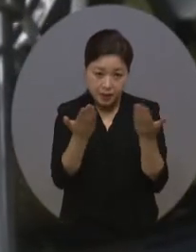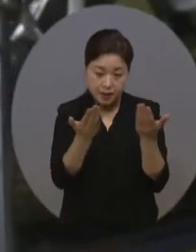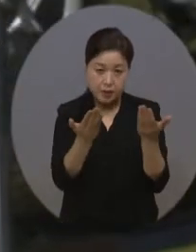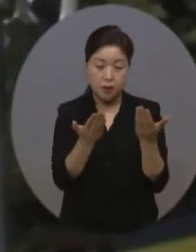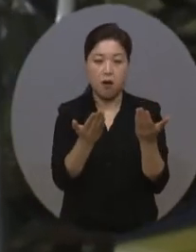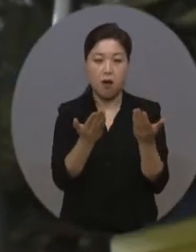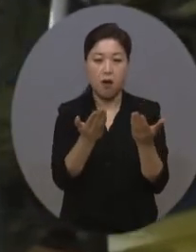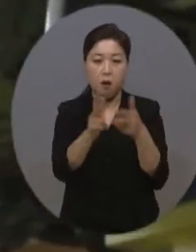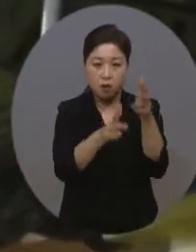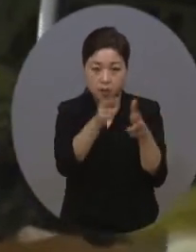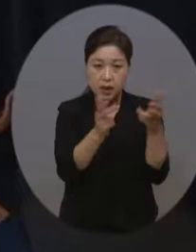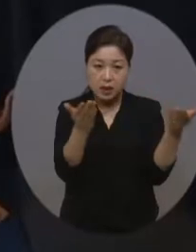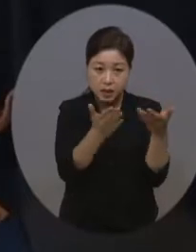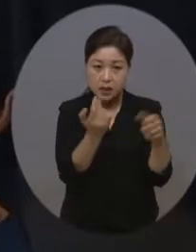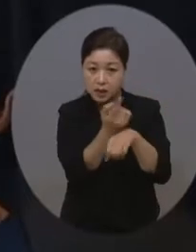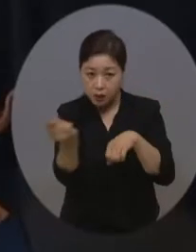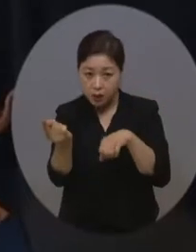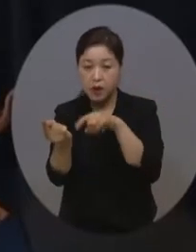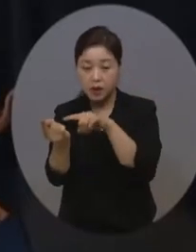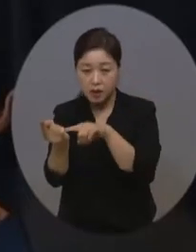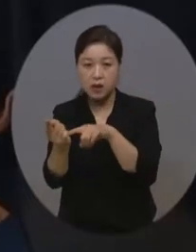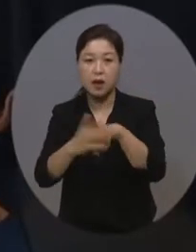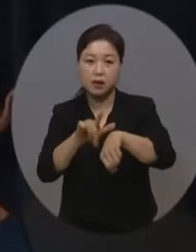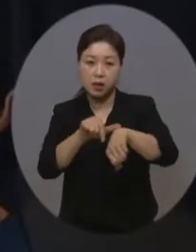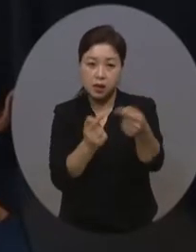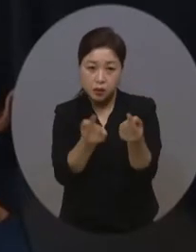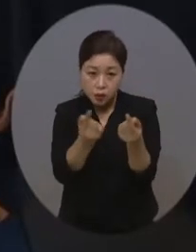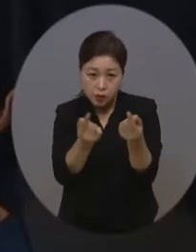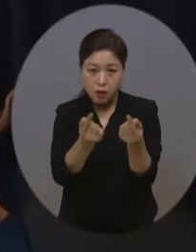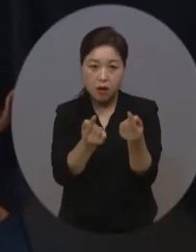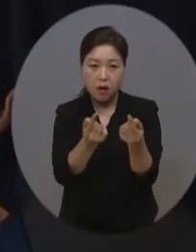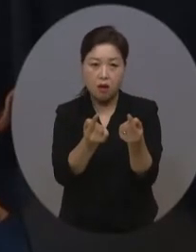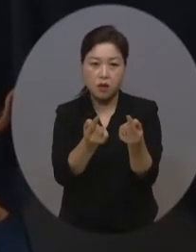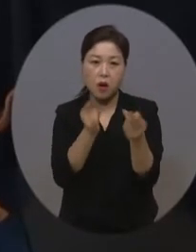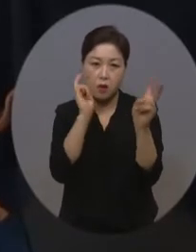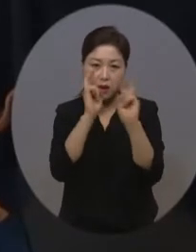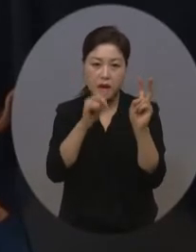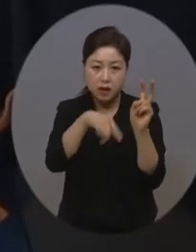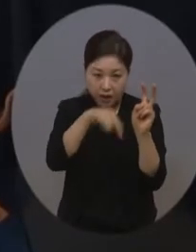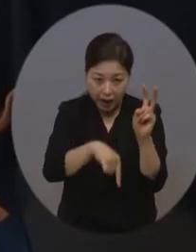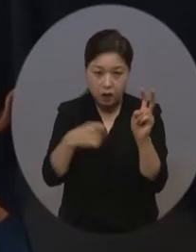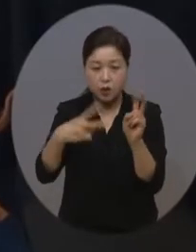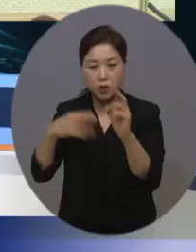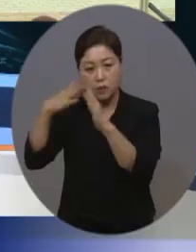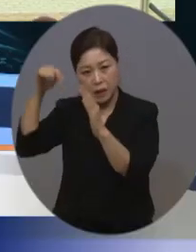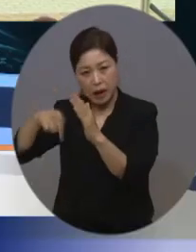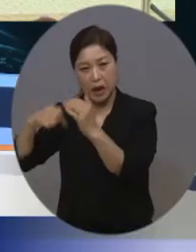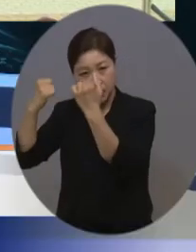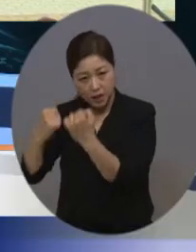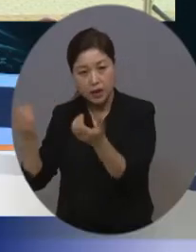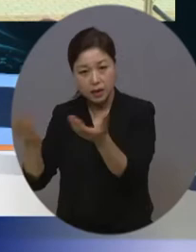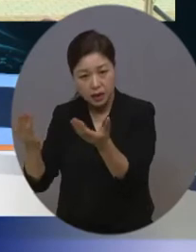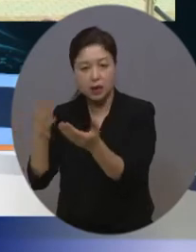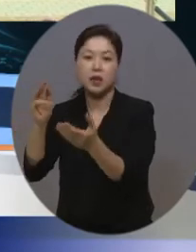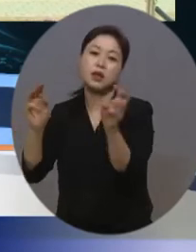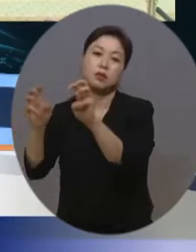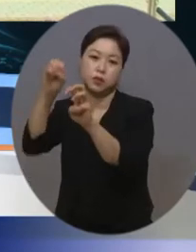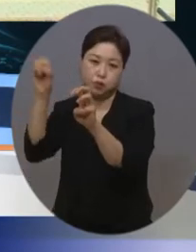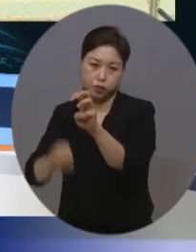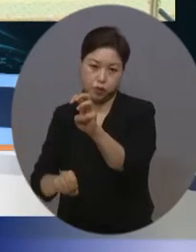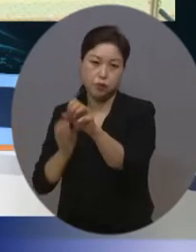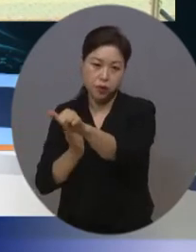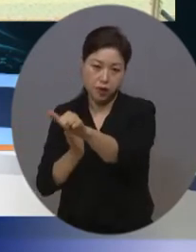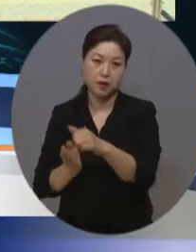제외한 사업장에는 시차 출퇴근제와 재택근무 30%를 권고합니다. 장애인